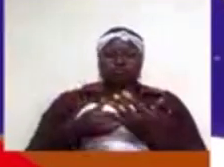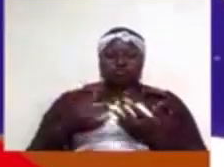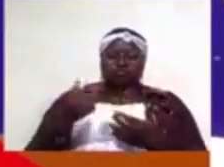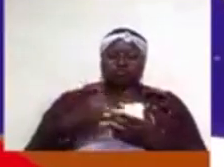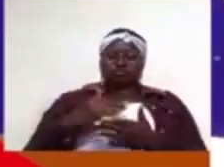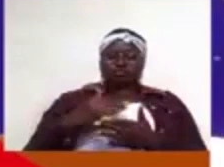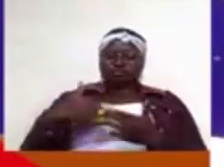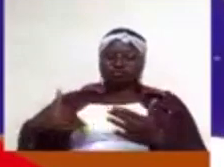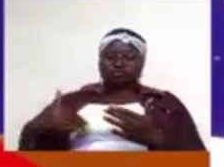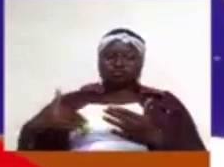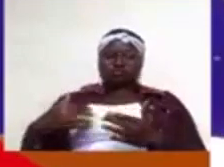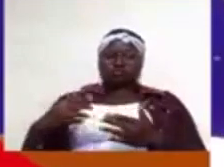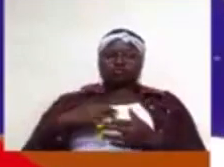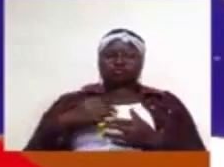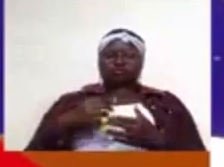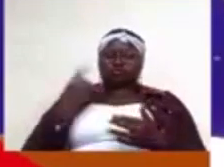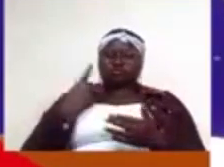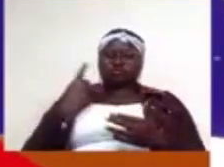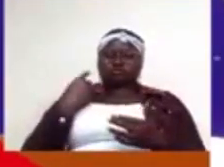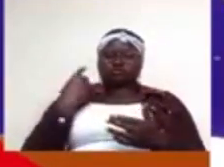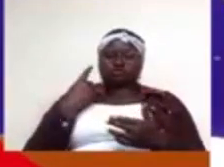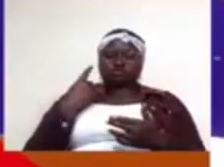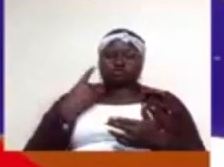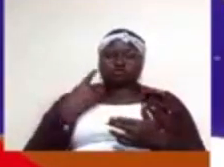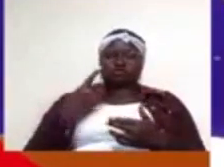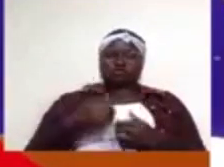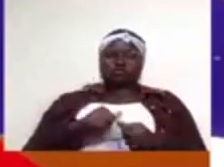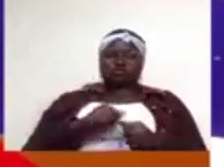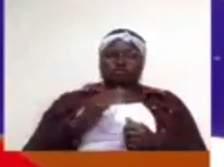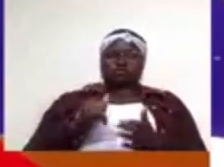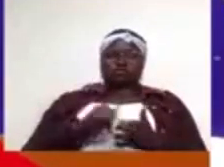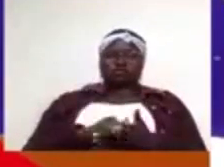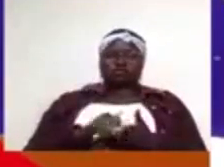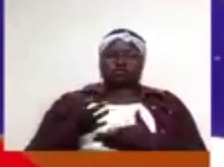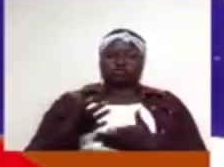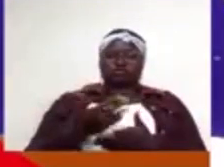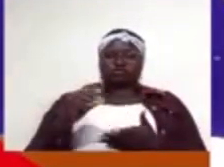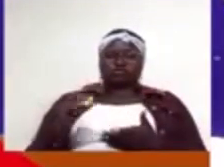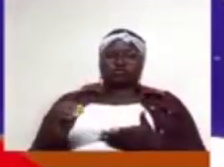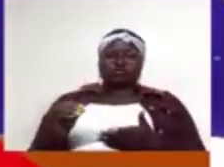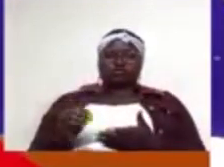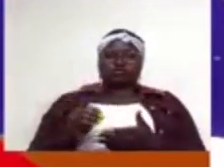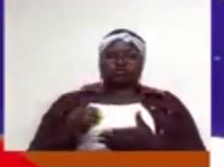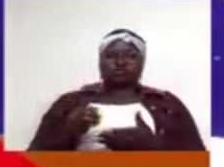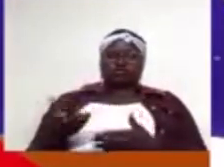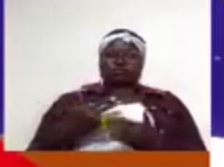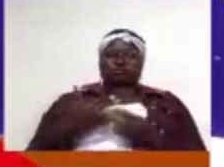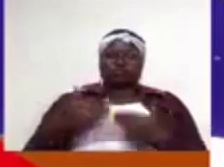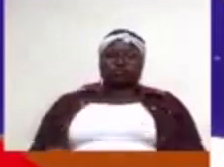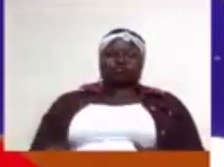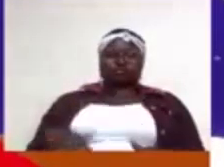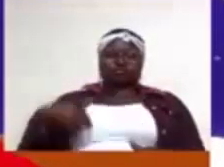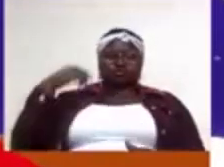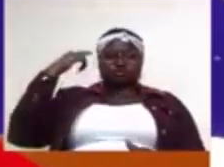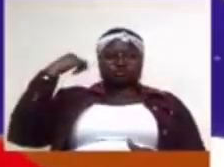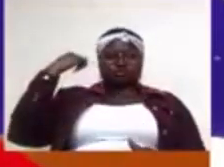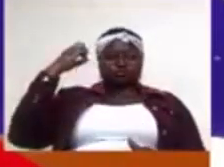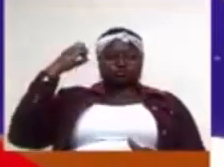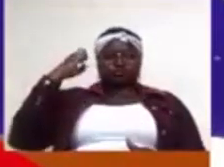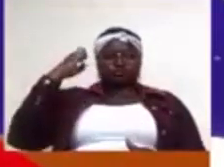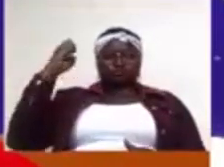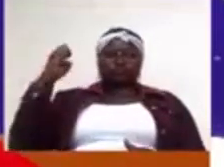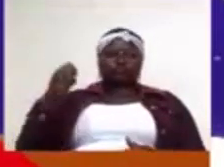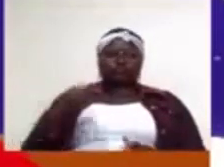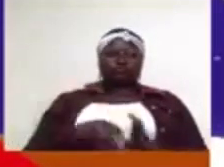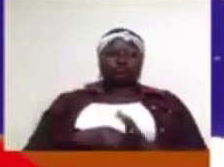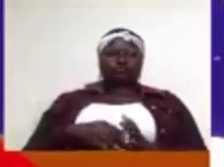koni akwa isalito. Athi eikarie kahinda karaihu. Then that will lead yakwa mudu ucio ri emotionally todo